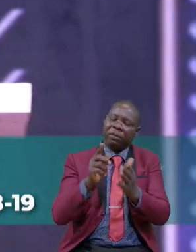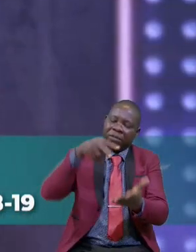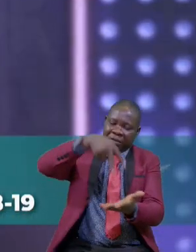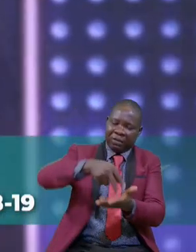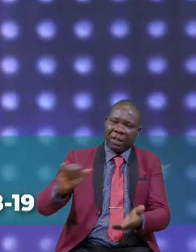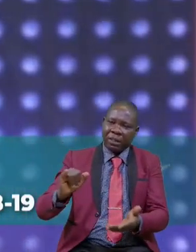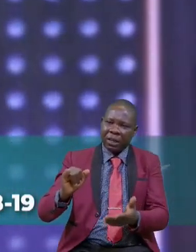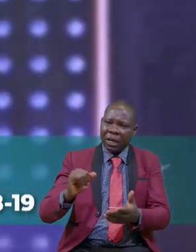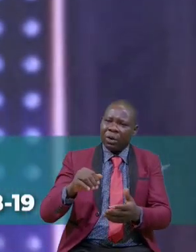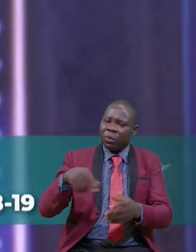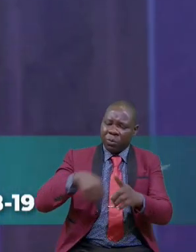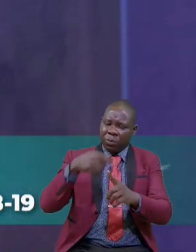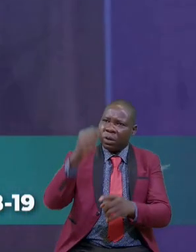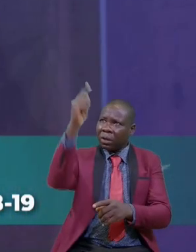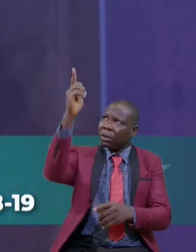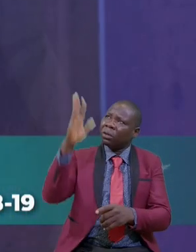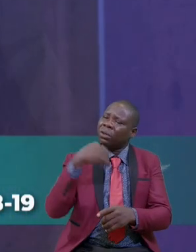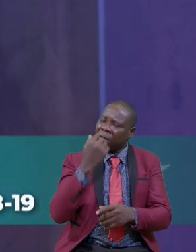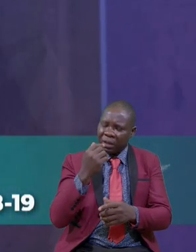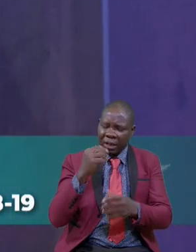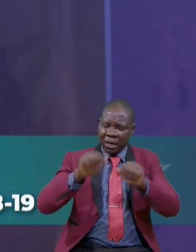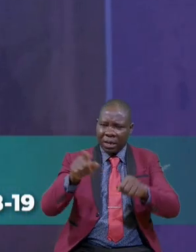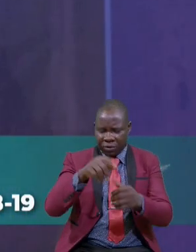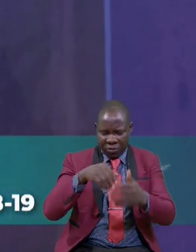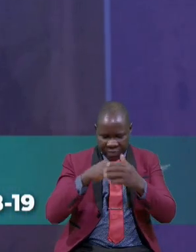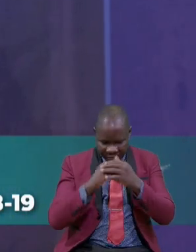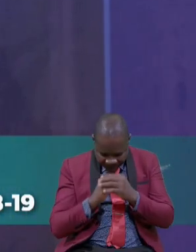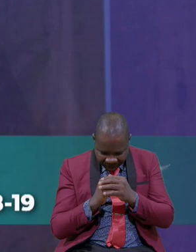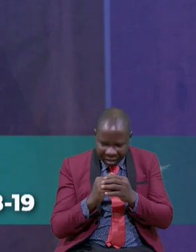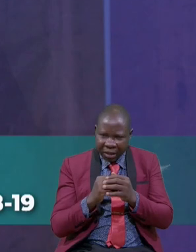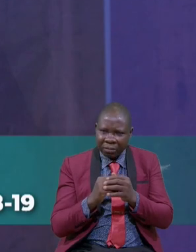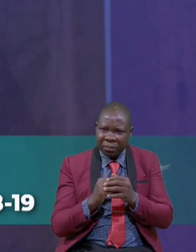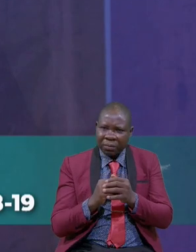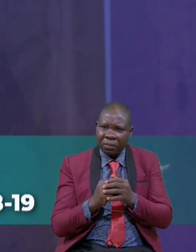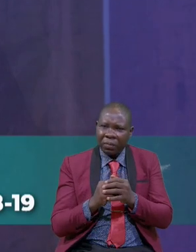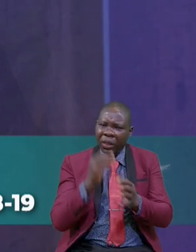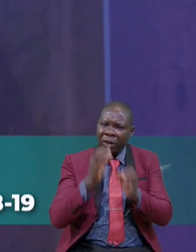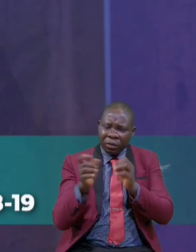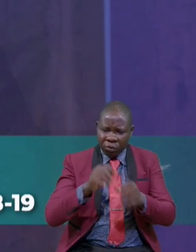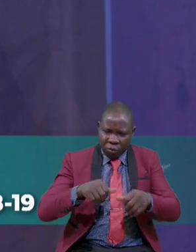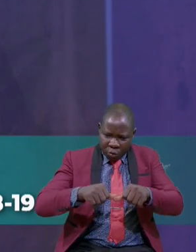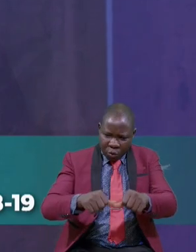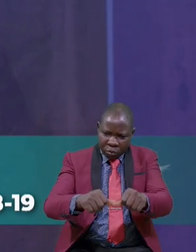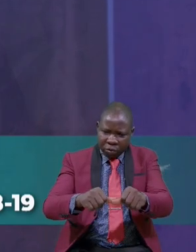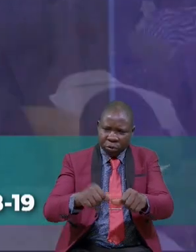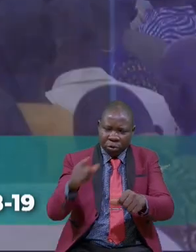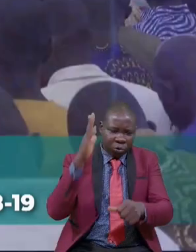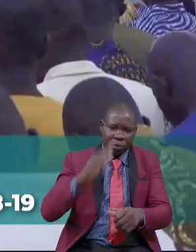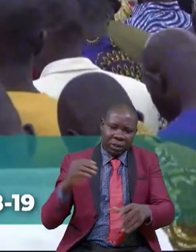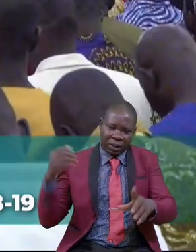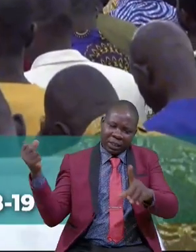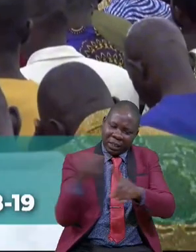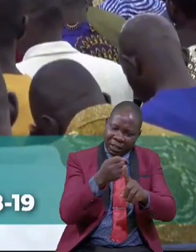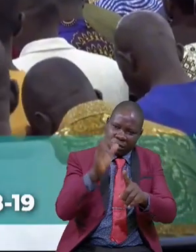un bois devant toi. Si tu ne baisses pas la tête, tu vas cogner ta tête. On that bar.